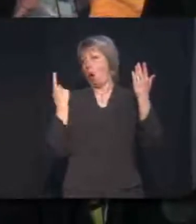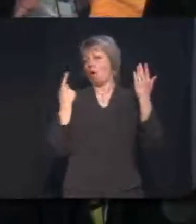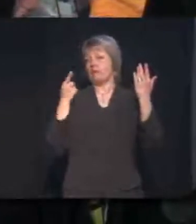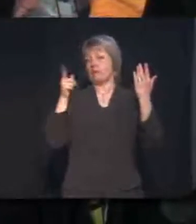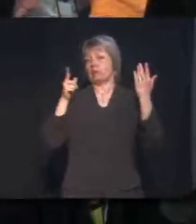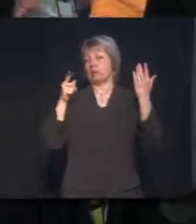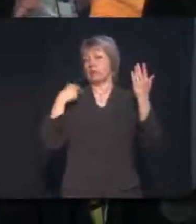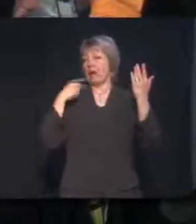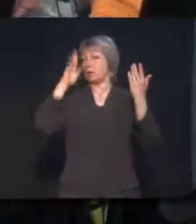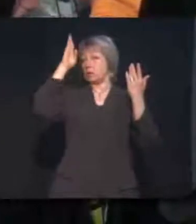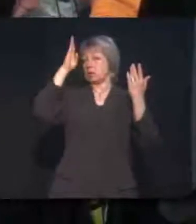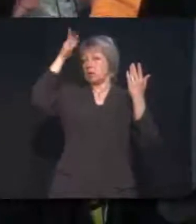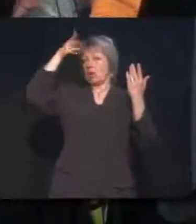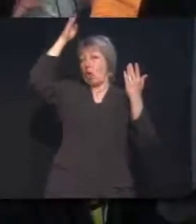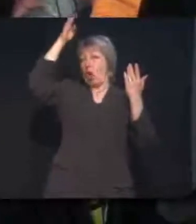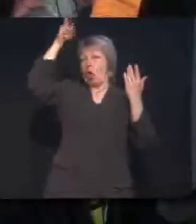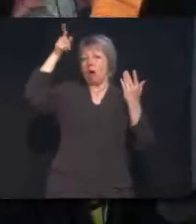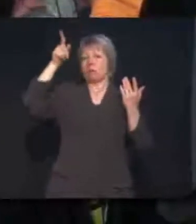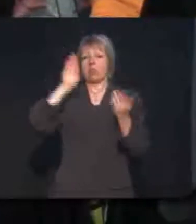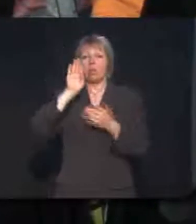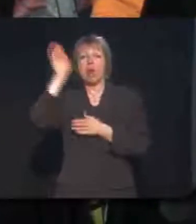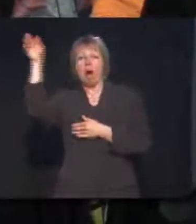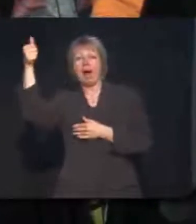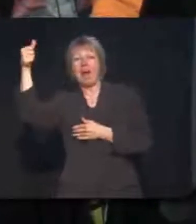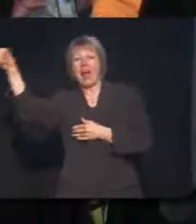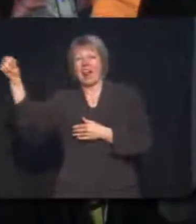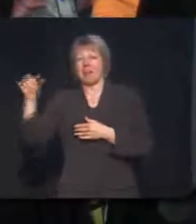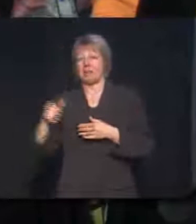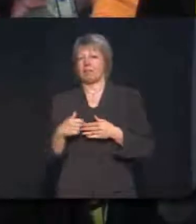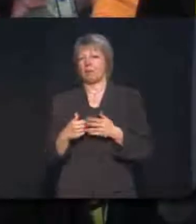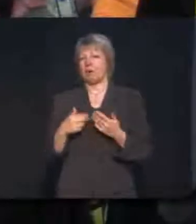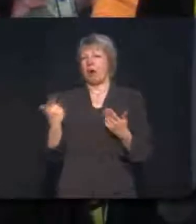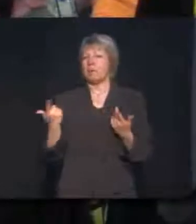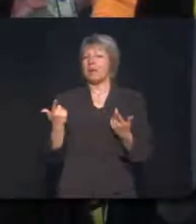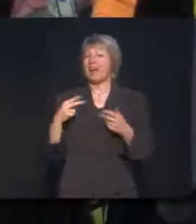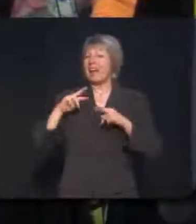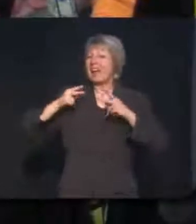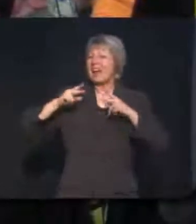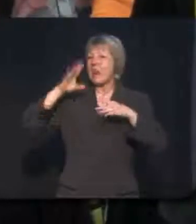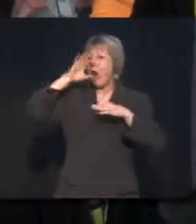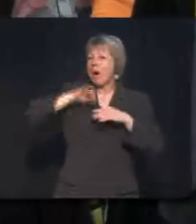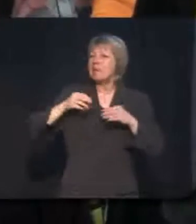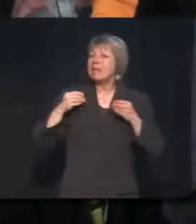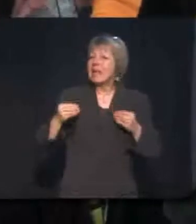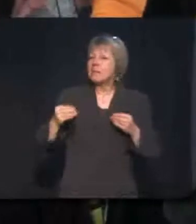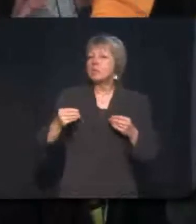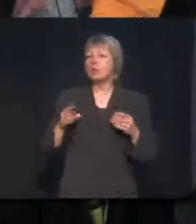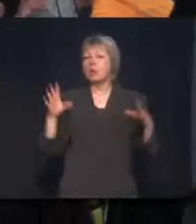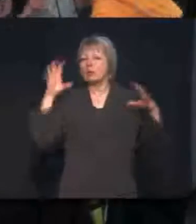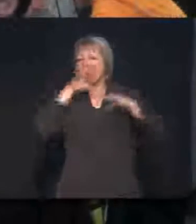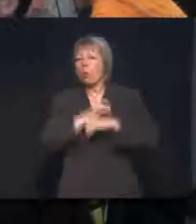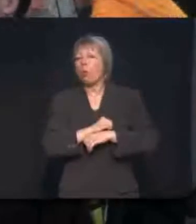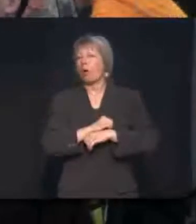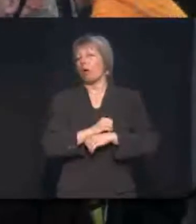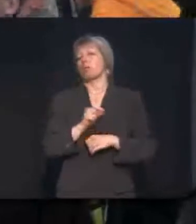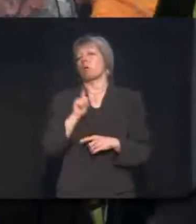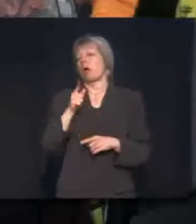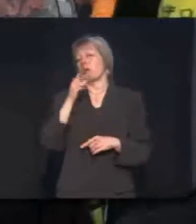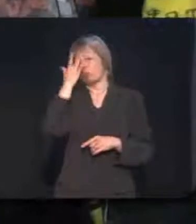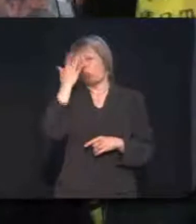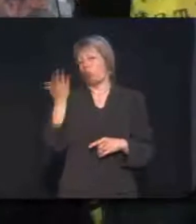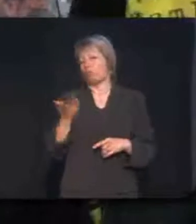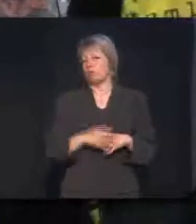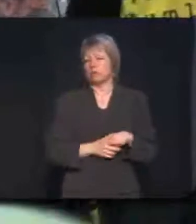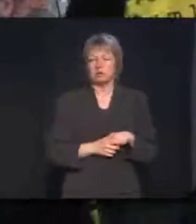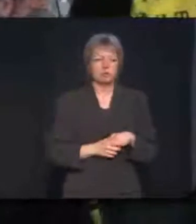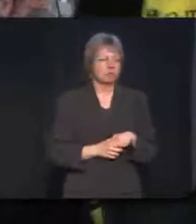in unserem Breitengraden und gemütlich am Grillabend wird erst wenn es dunkel wird ja vielen Dank grillen können wir heute Abend